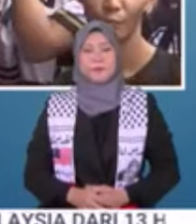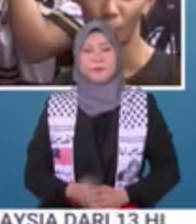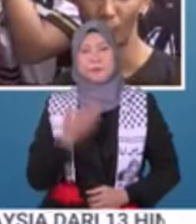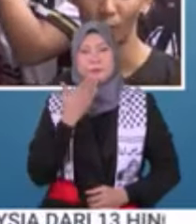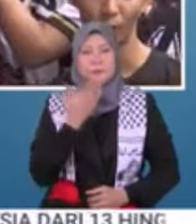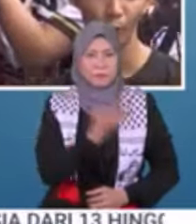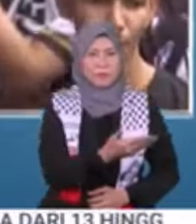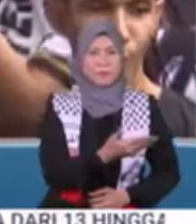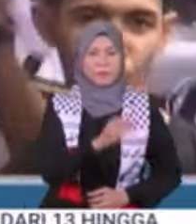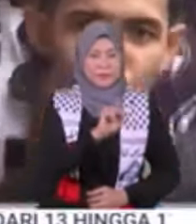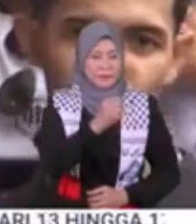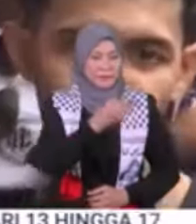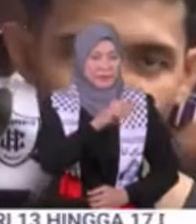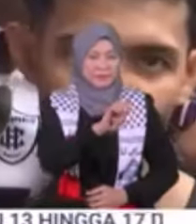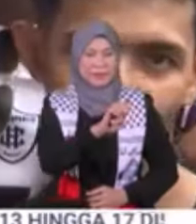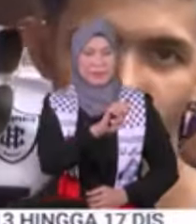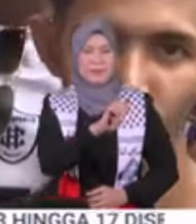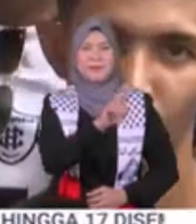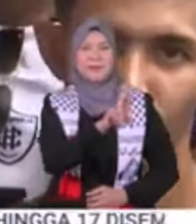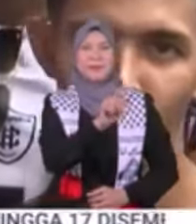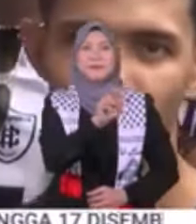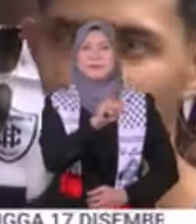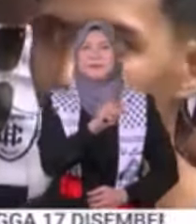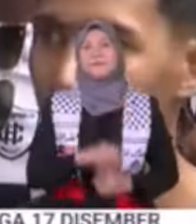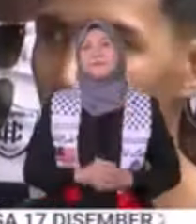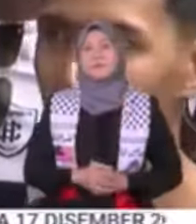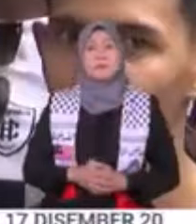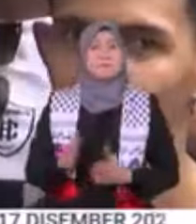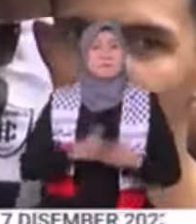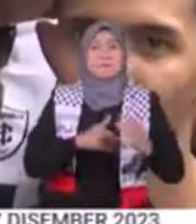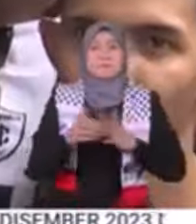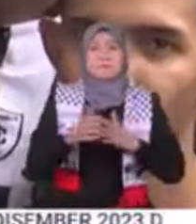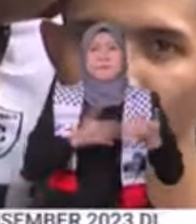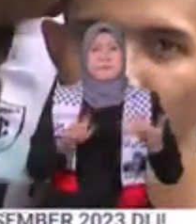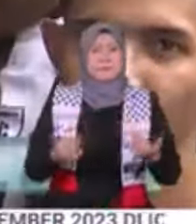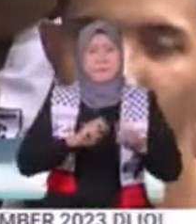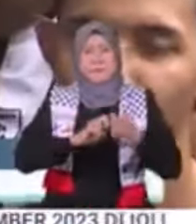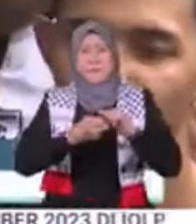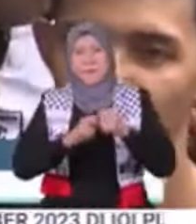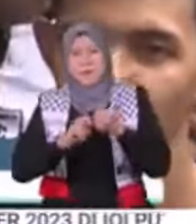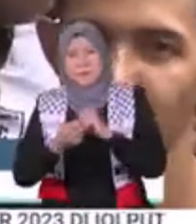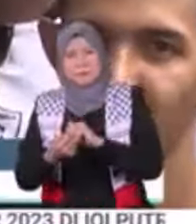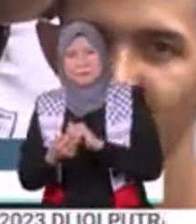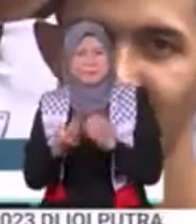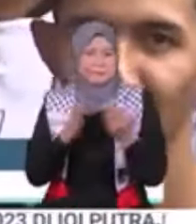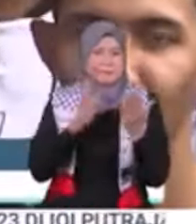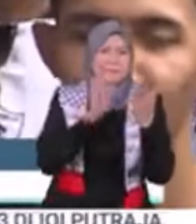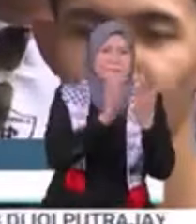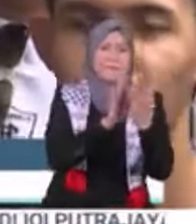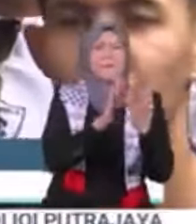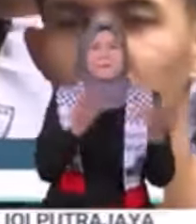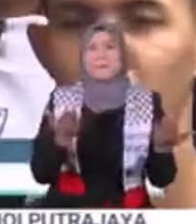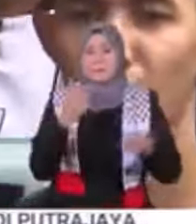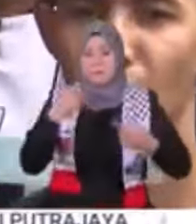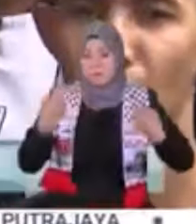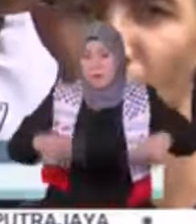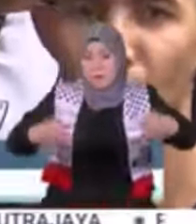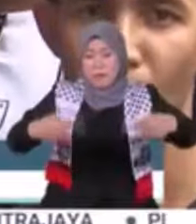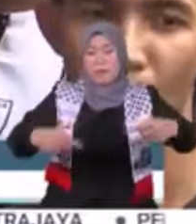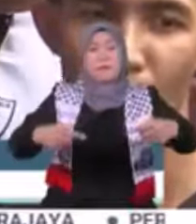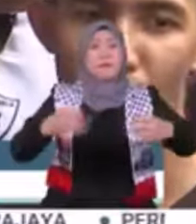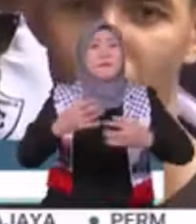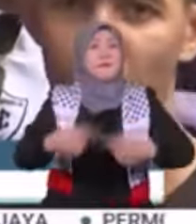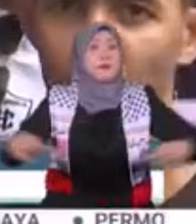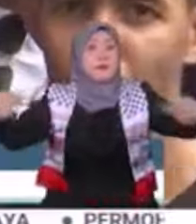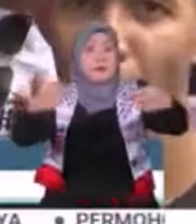Baik, terima kasih Sahih di Angkasa Puri. Tidak kira apapun masalah yang dihadapi, perlawanan aksi final